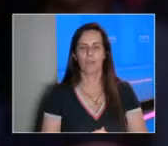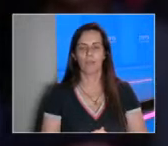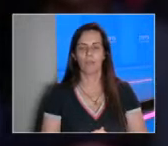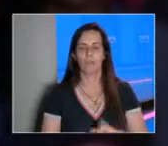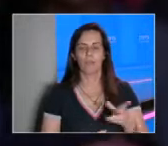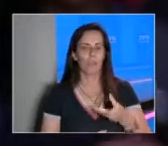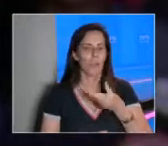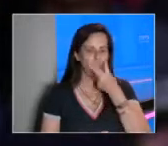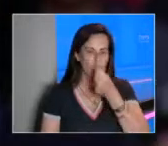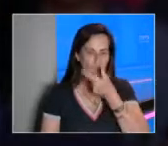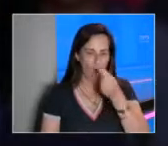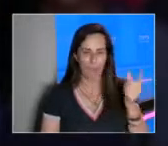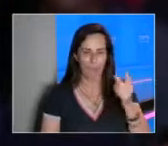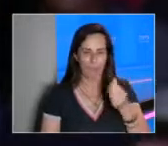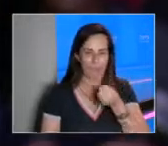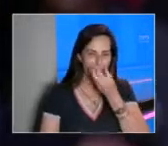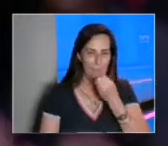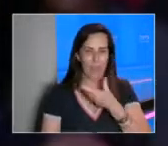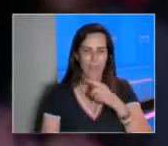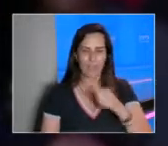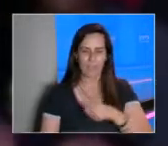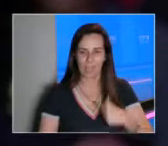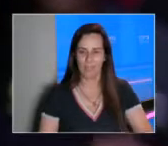Kung Flu. I can name